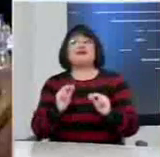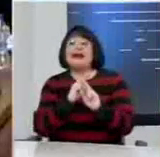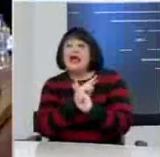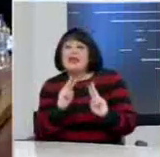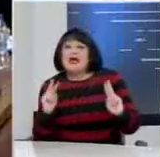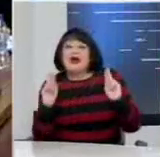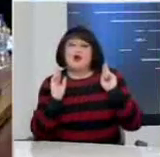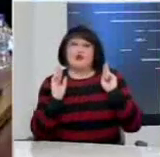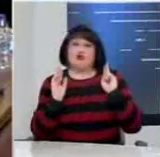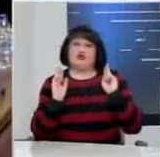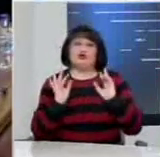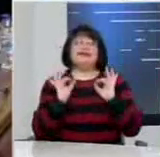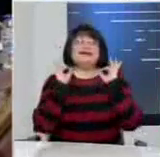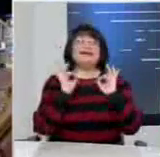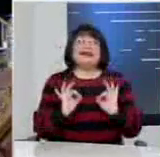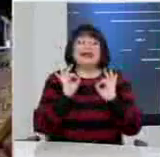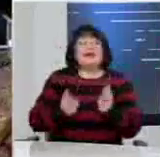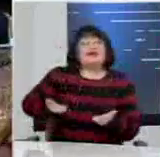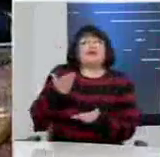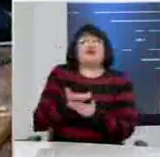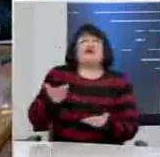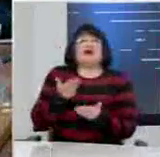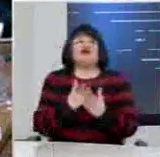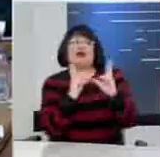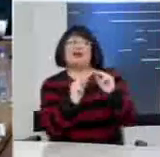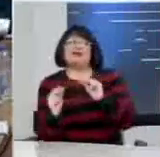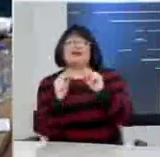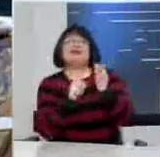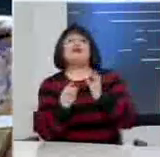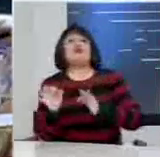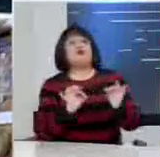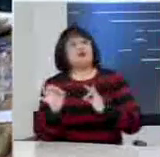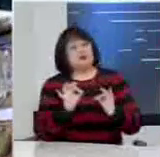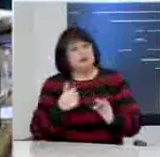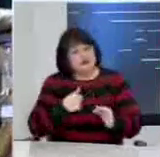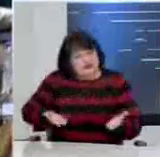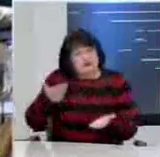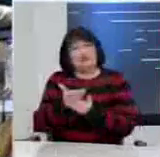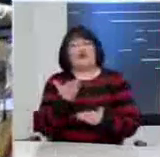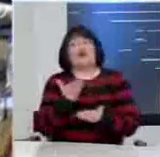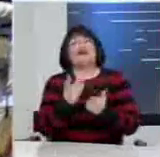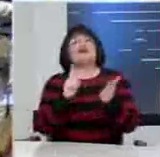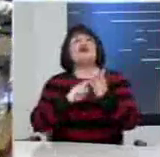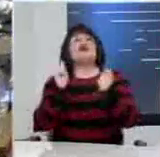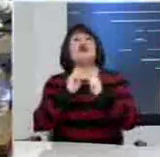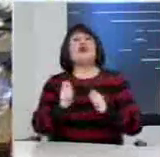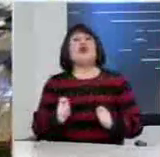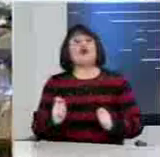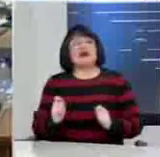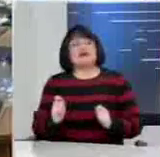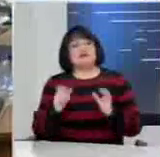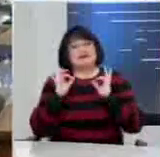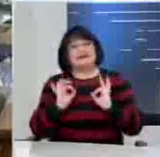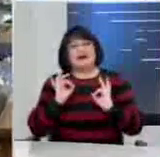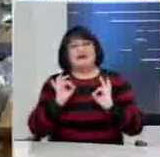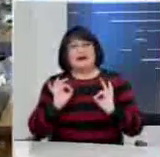Θα προσέλθουμε λοιπόν με συγκεκριμένες προτάσεις κατά τη συζήτηση του νομοσχεδίου. Προτάσεις και τροπολογίες. Με